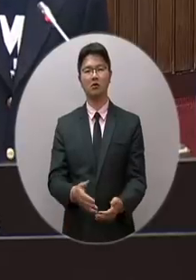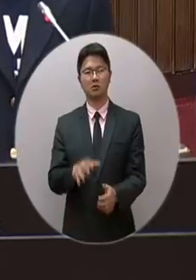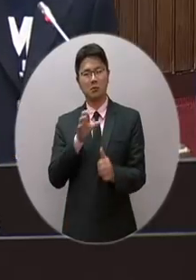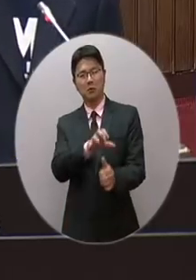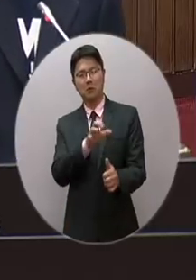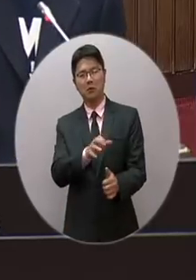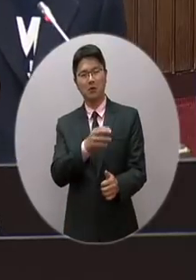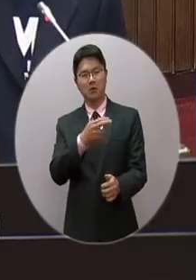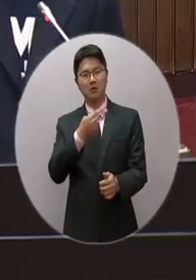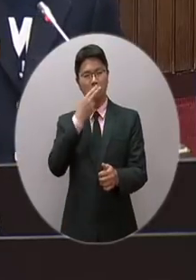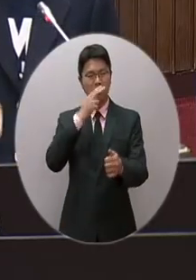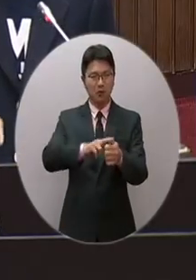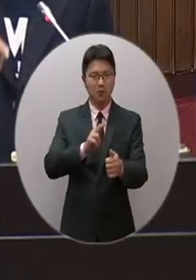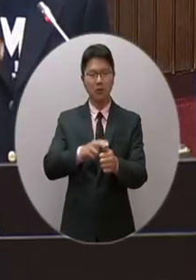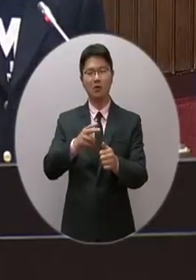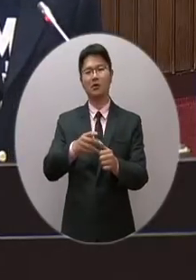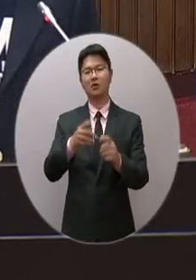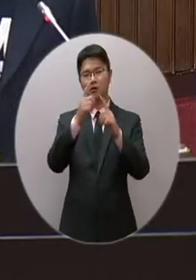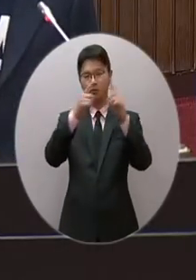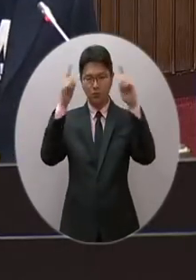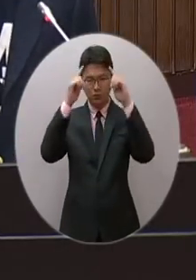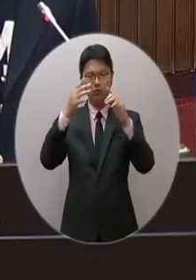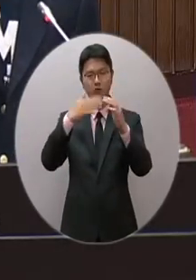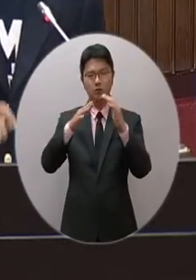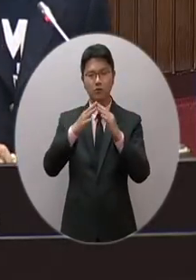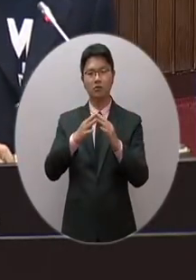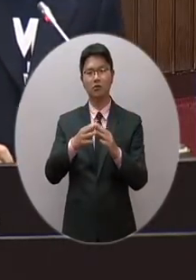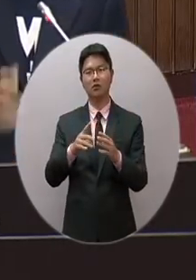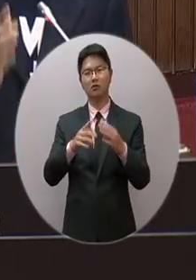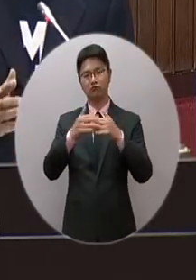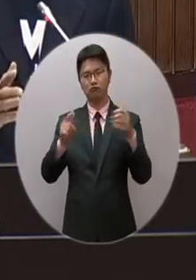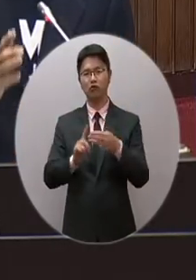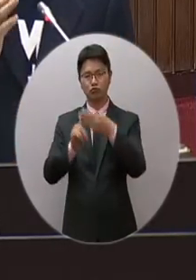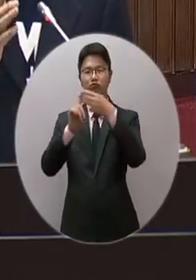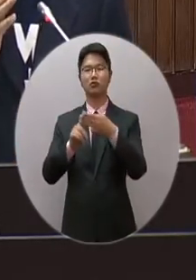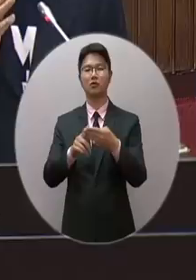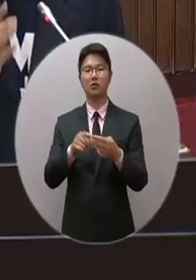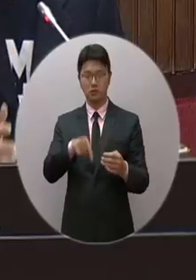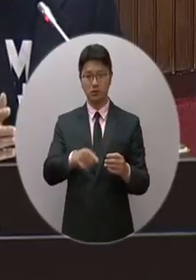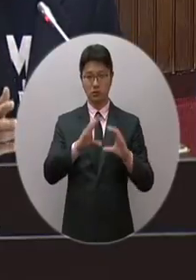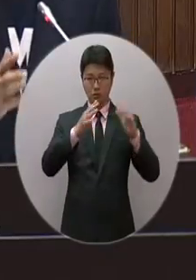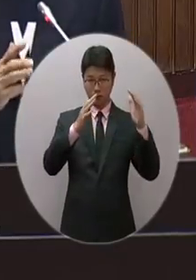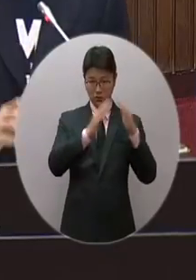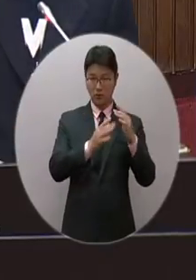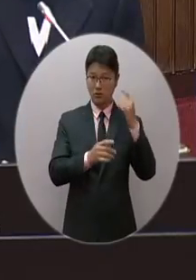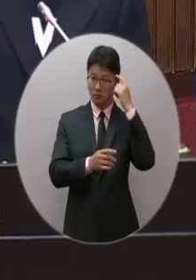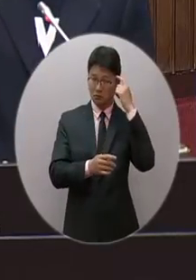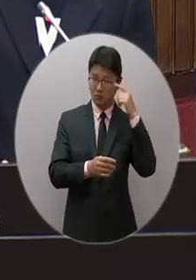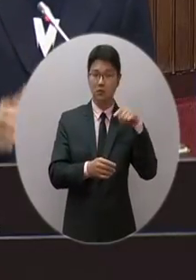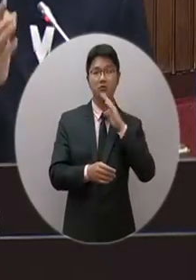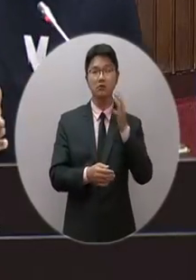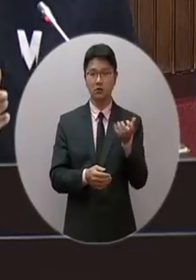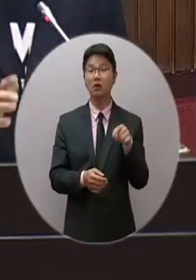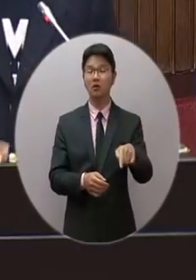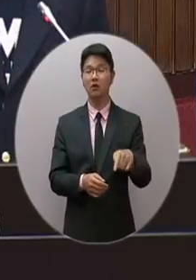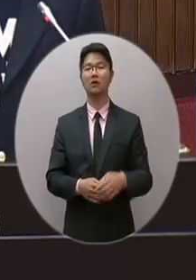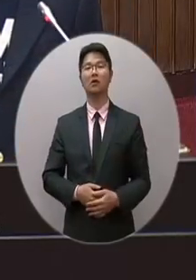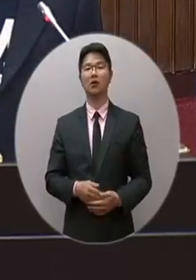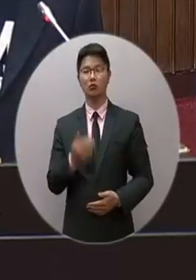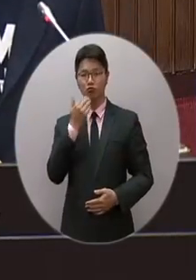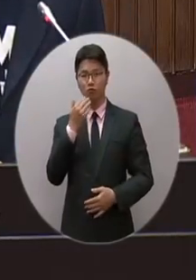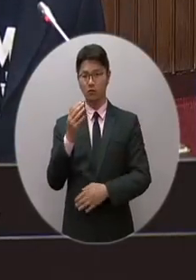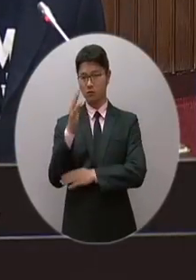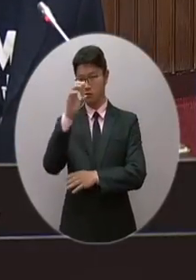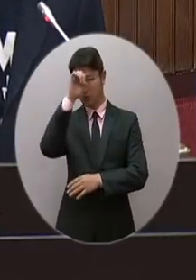残害校园民主，就是潘文忠。这从国家的角度，所以我说从政党的角度、选举的角